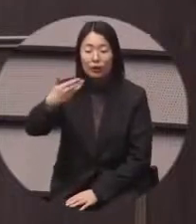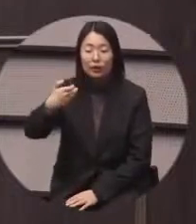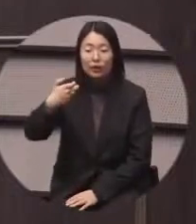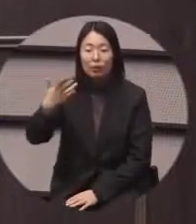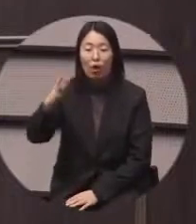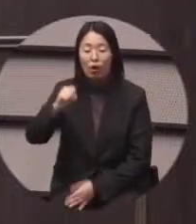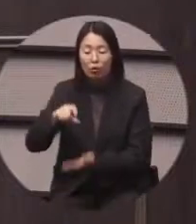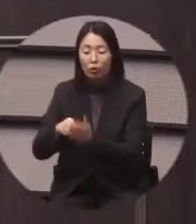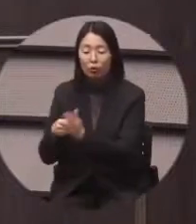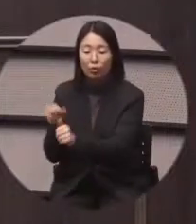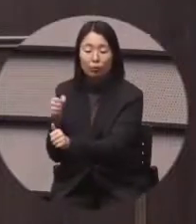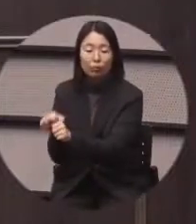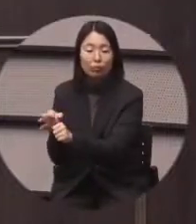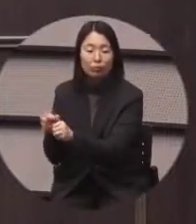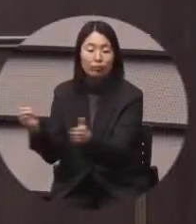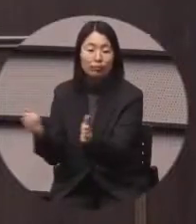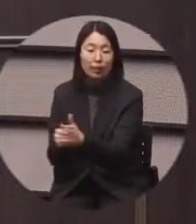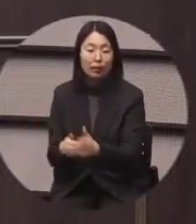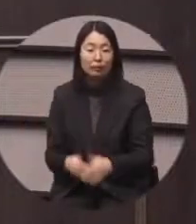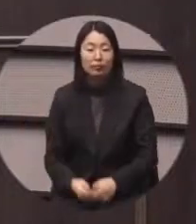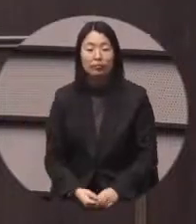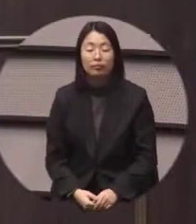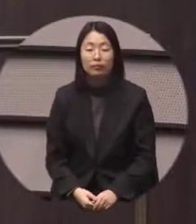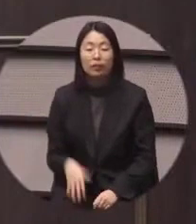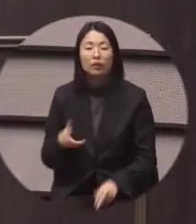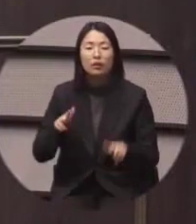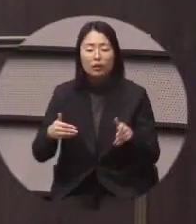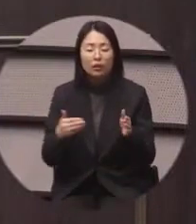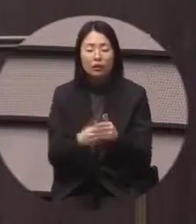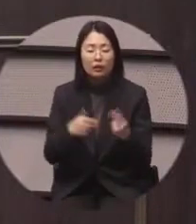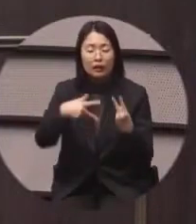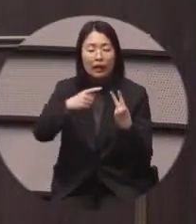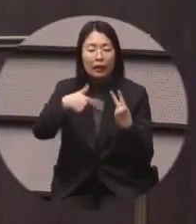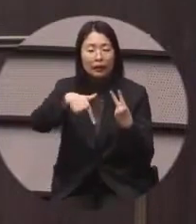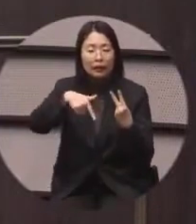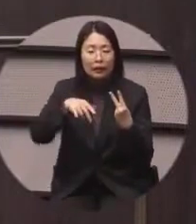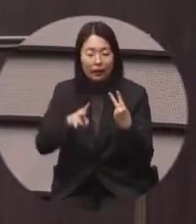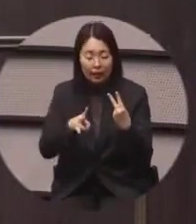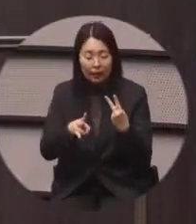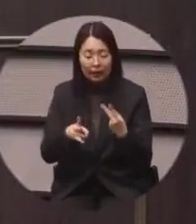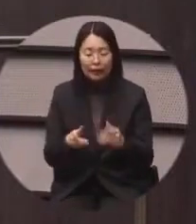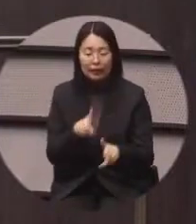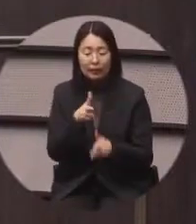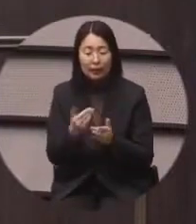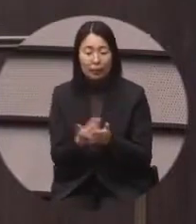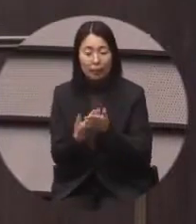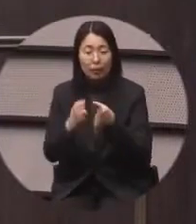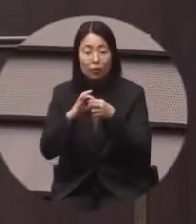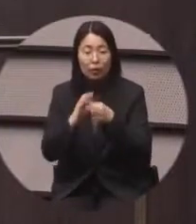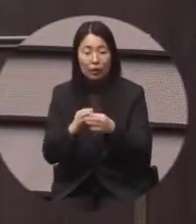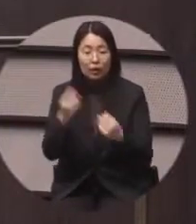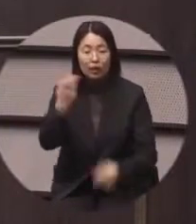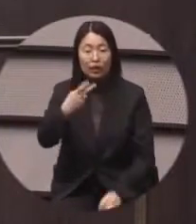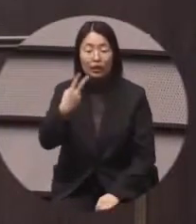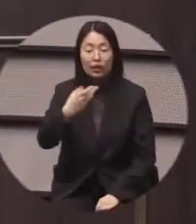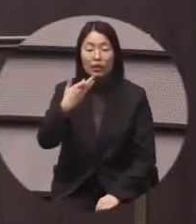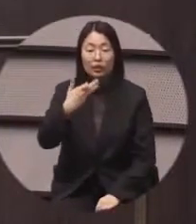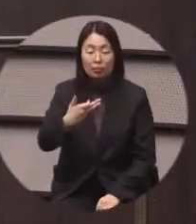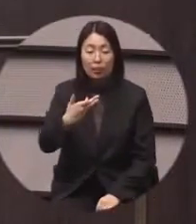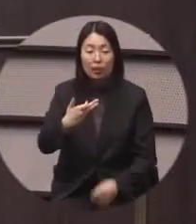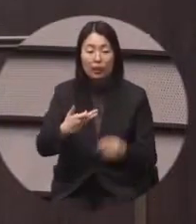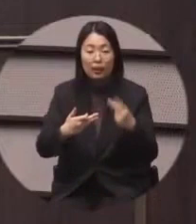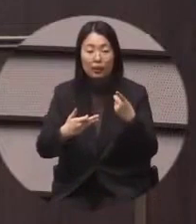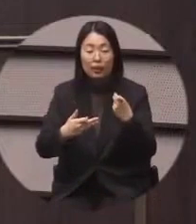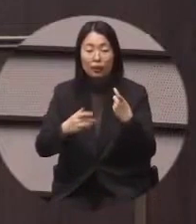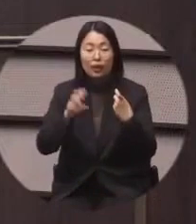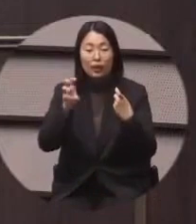규모로 추진했습니다. 그동안 2단계 배후 지역 도시개발 사업 추진을 통해 2018년 11월